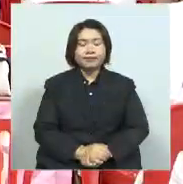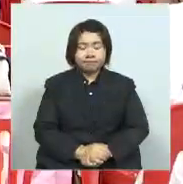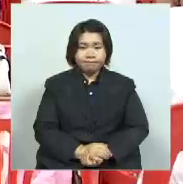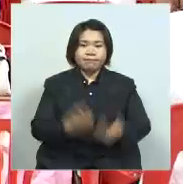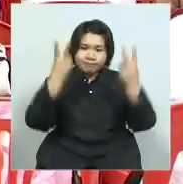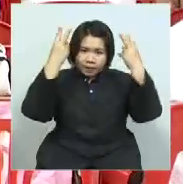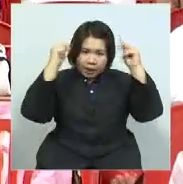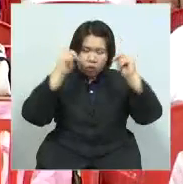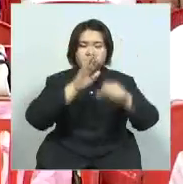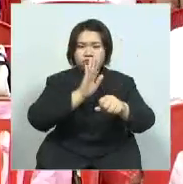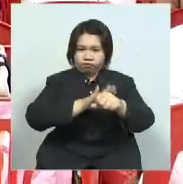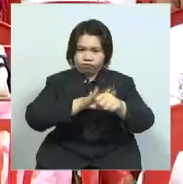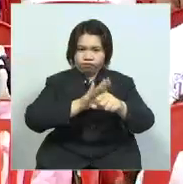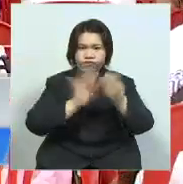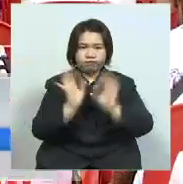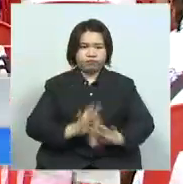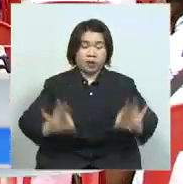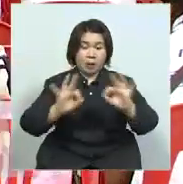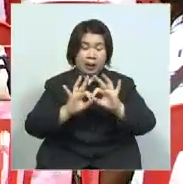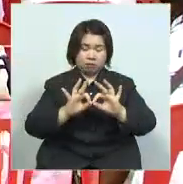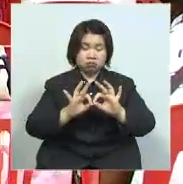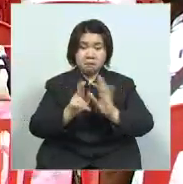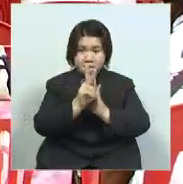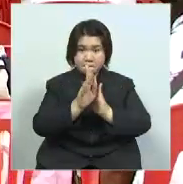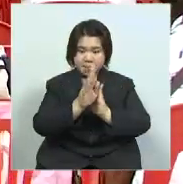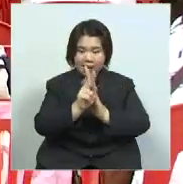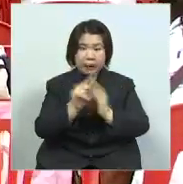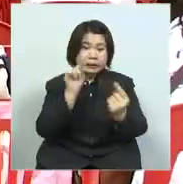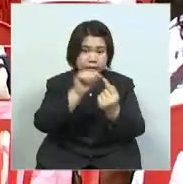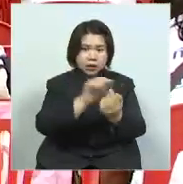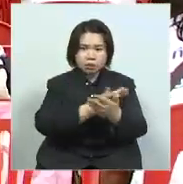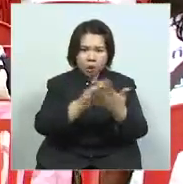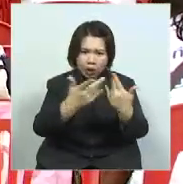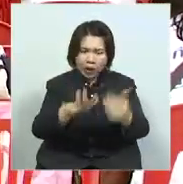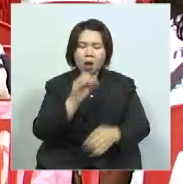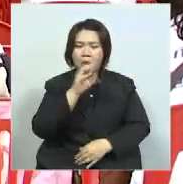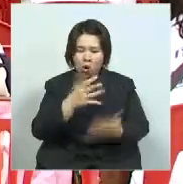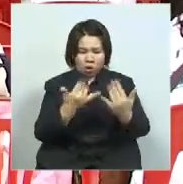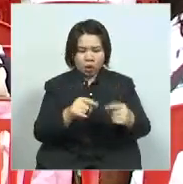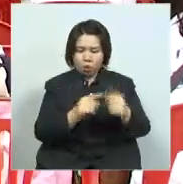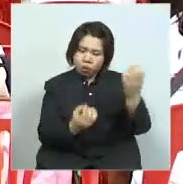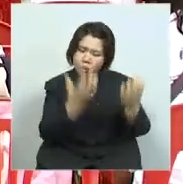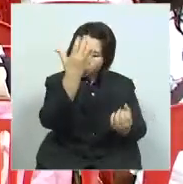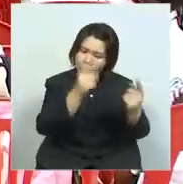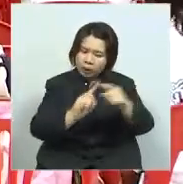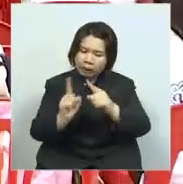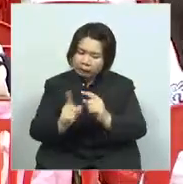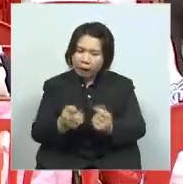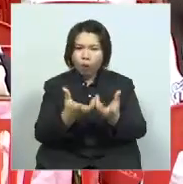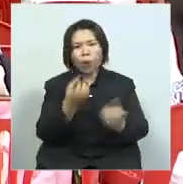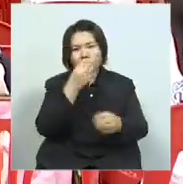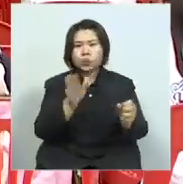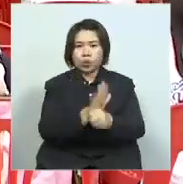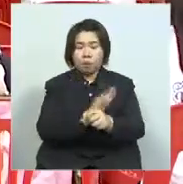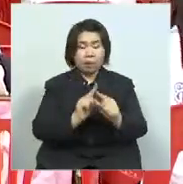นายกรัฐมนตรีเน้นย้ำตลอดนะคะตั้งแต่เดินทางมาถึงจังหวัดบึงกาฬว่าจังหวัดบึงกาฬถือว่าเป็นพื้นที่ที่มีความอุดมสมบูรณ์แต่หนึ่งสิ่งที่จังห